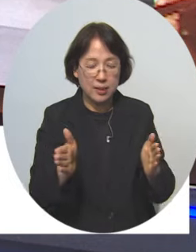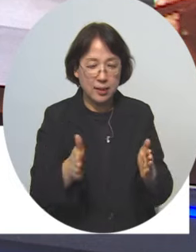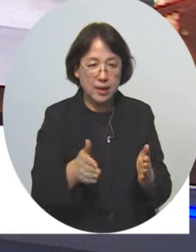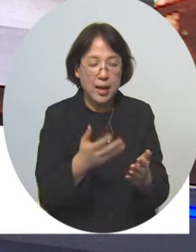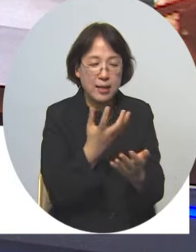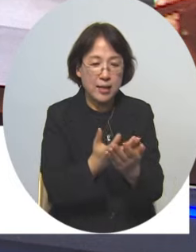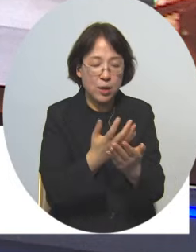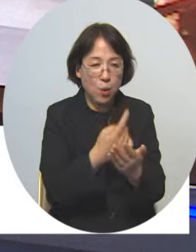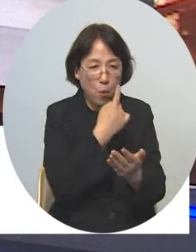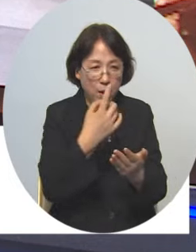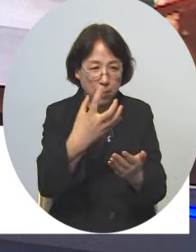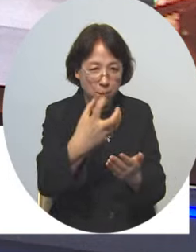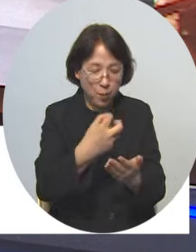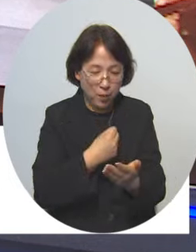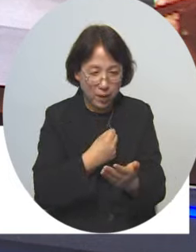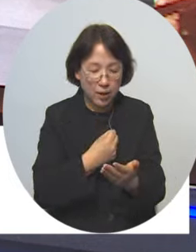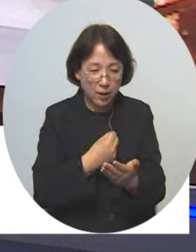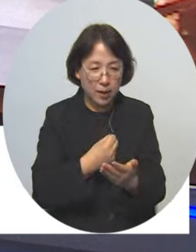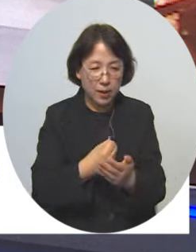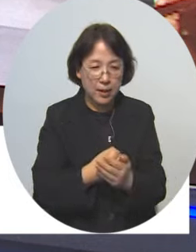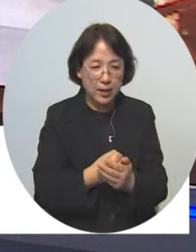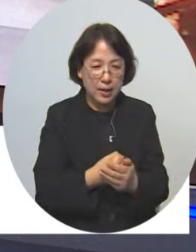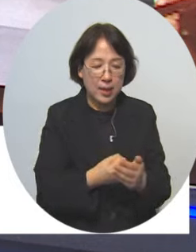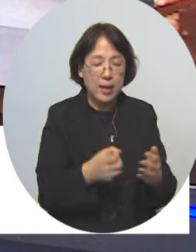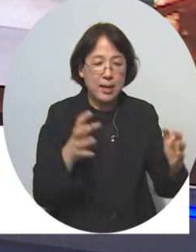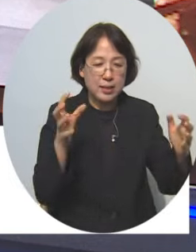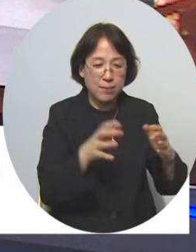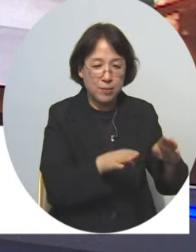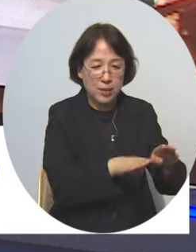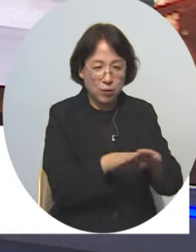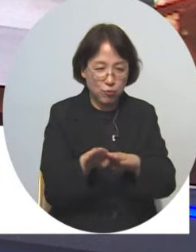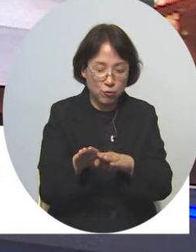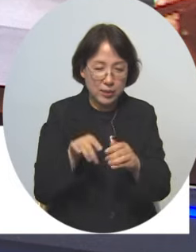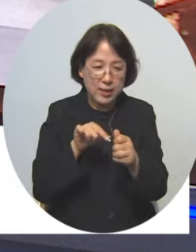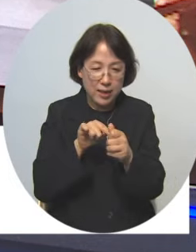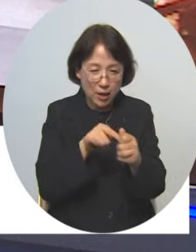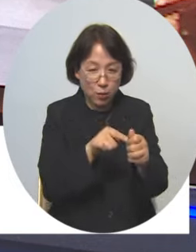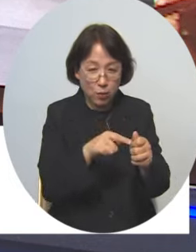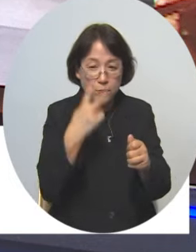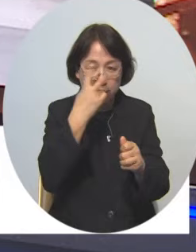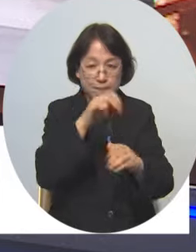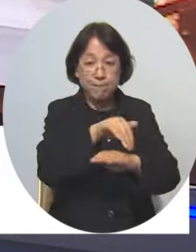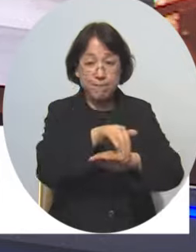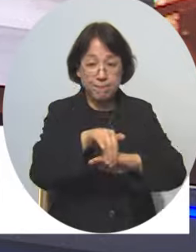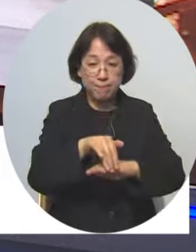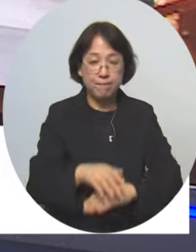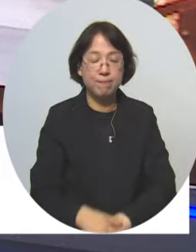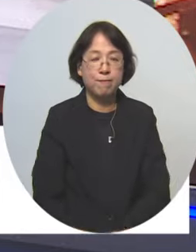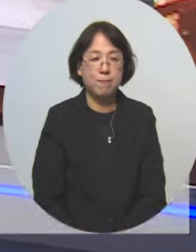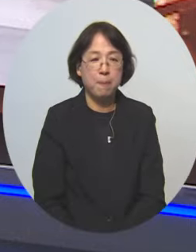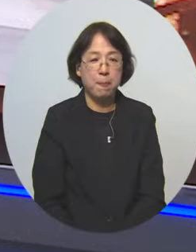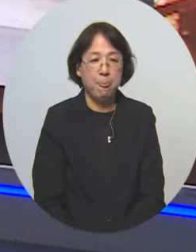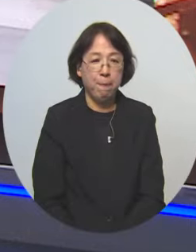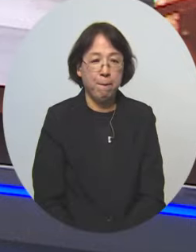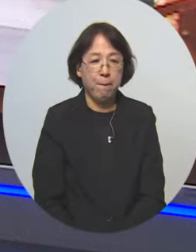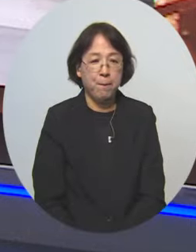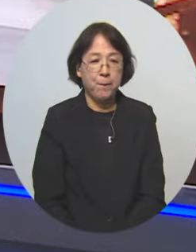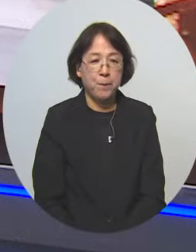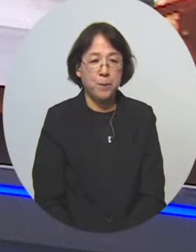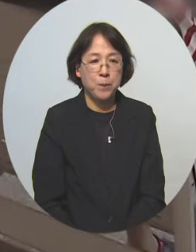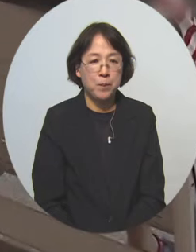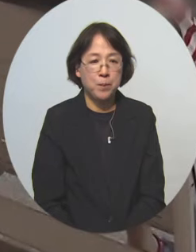자료를 확보해 의협이 구성원들에게 집단 휴진을 강요했는지 조사할 예정입니다. 이혜진 기자의 보도입니다.